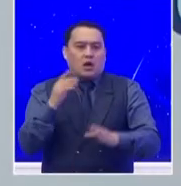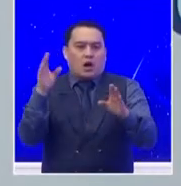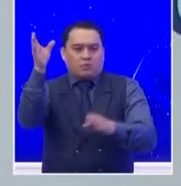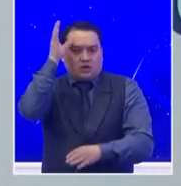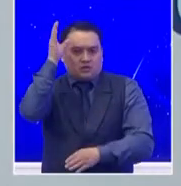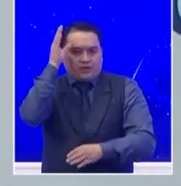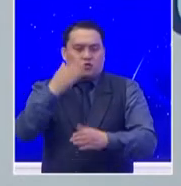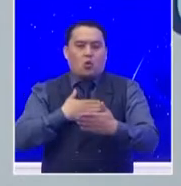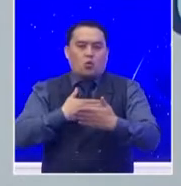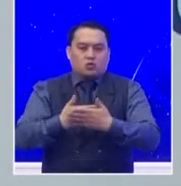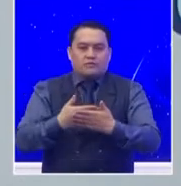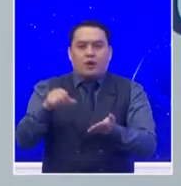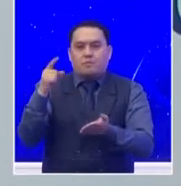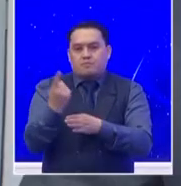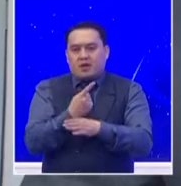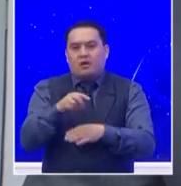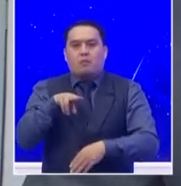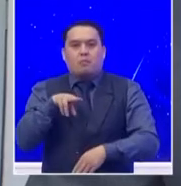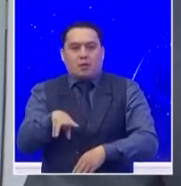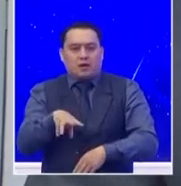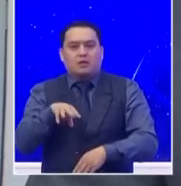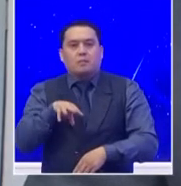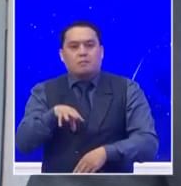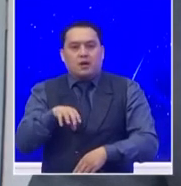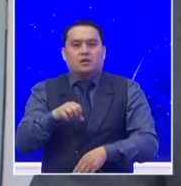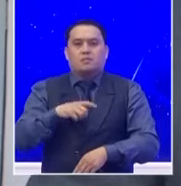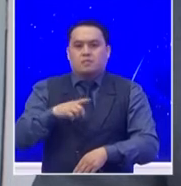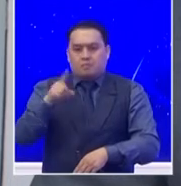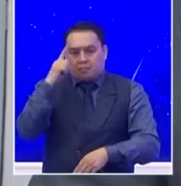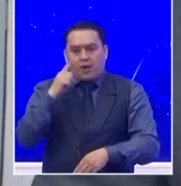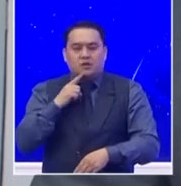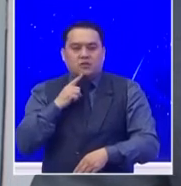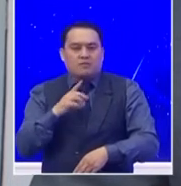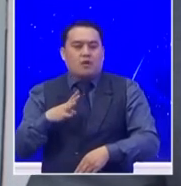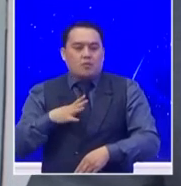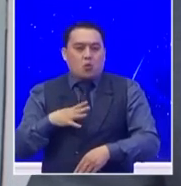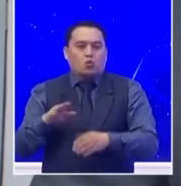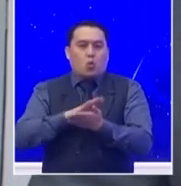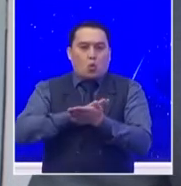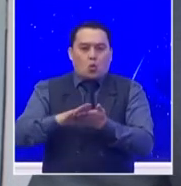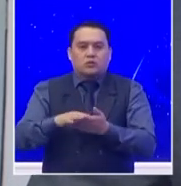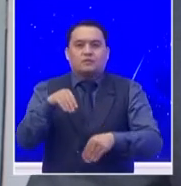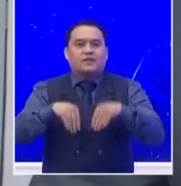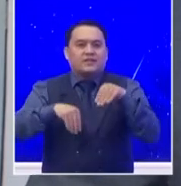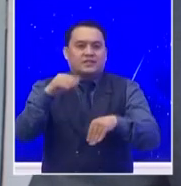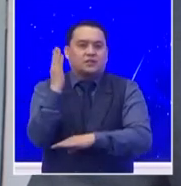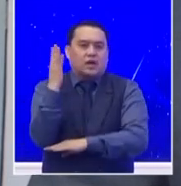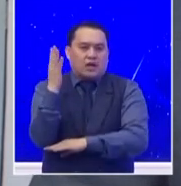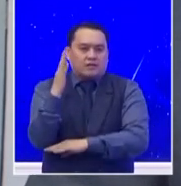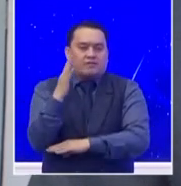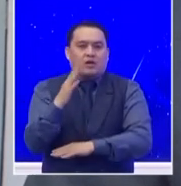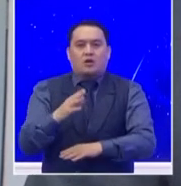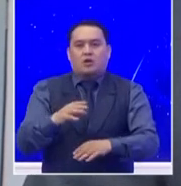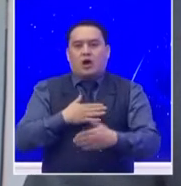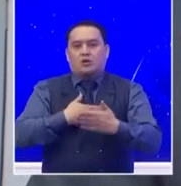образовательное волонтерство. По-первому, в конце марта мы намерены инициировать масштабную областную акцию по уборке и высадке деревьев. Что касается